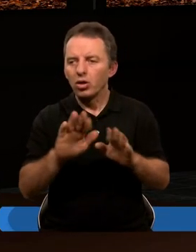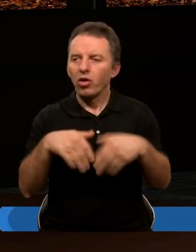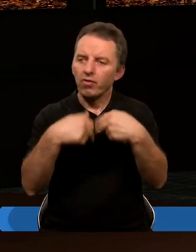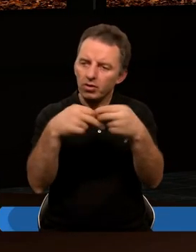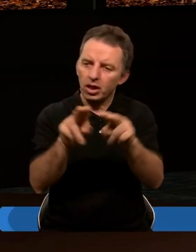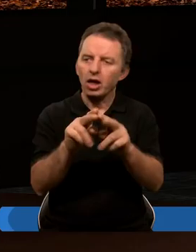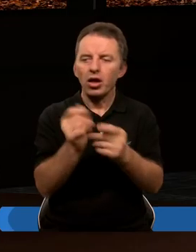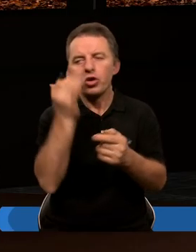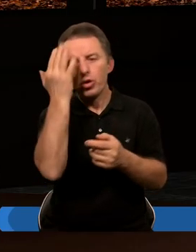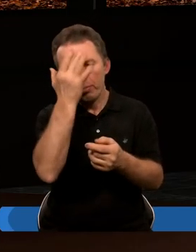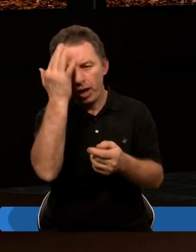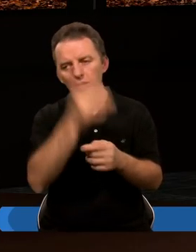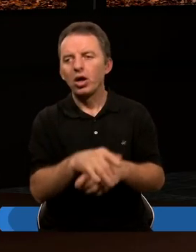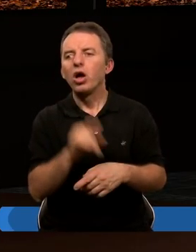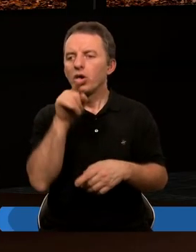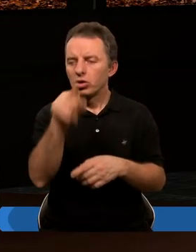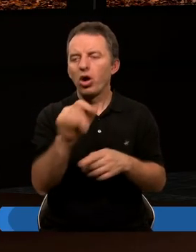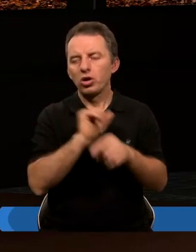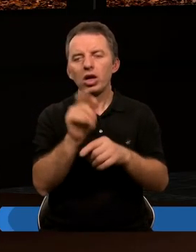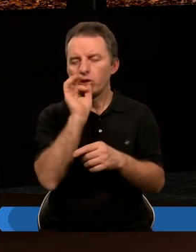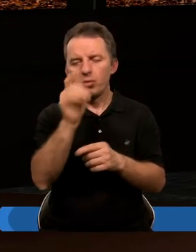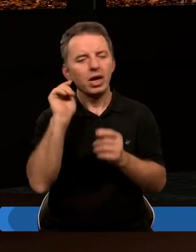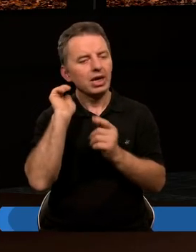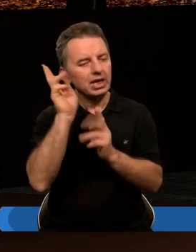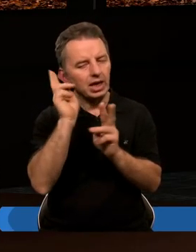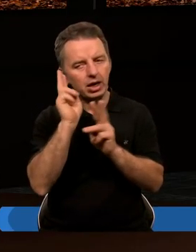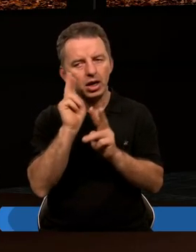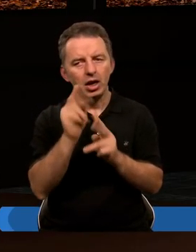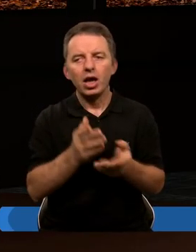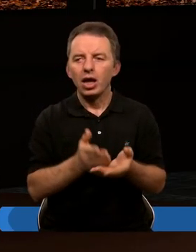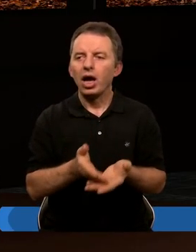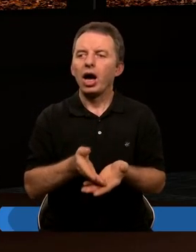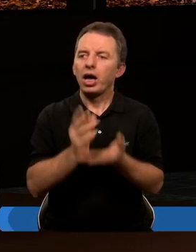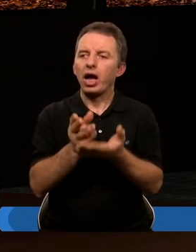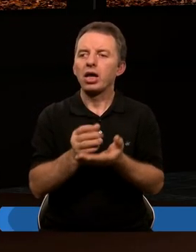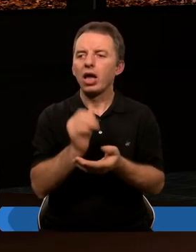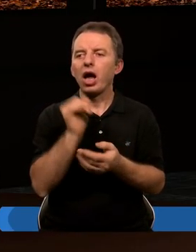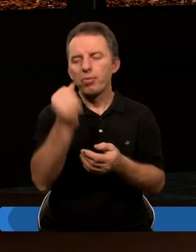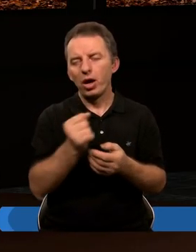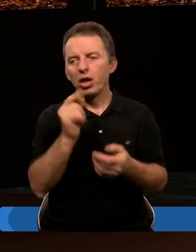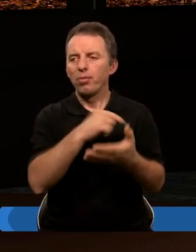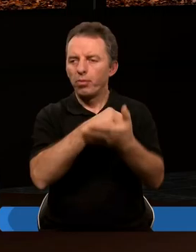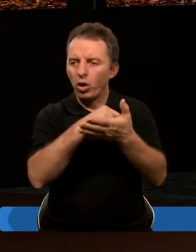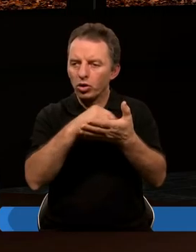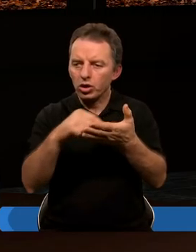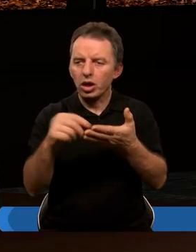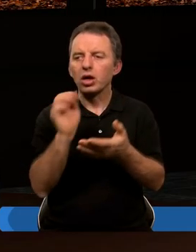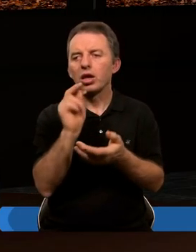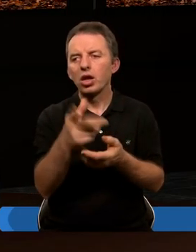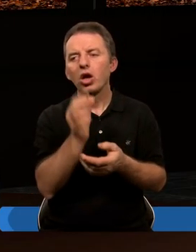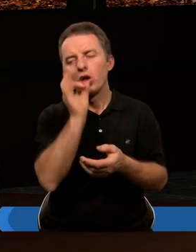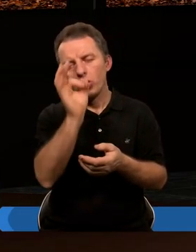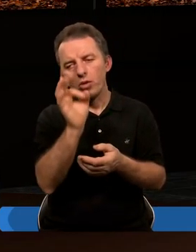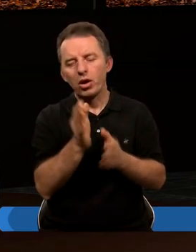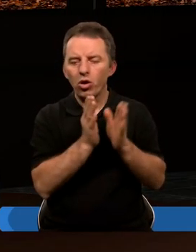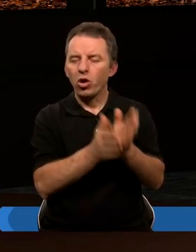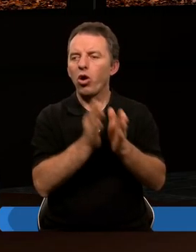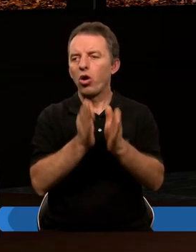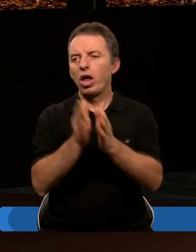oddaję? O czym marzę? Tak, to jest dobry sygnał, ale zarazem apostoł Paweł tutaj podkreśla taką dobrą